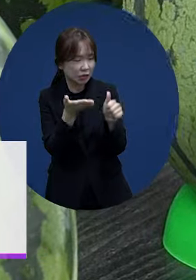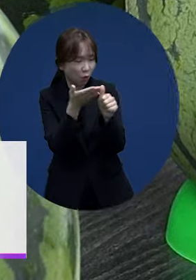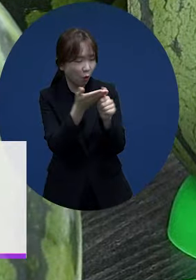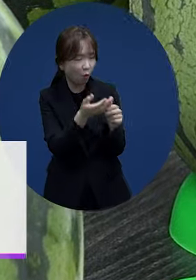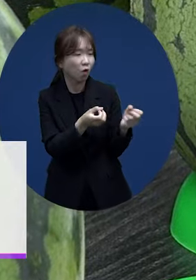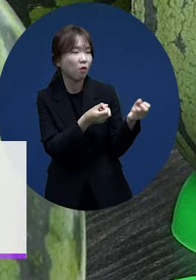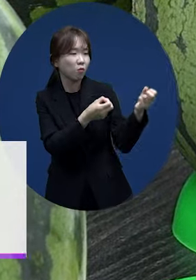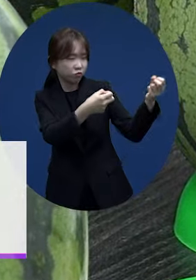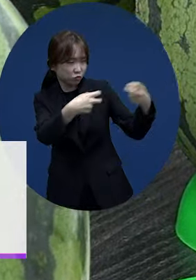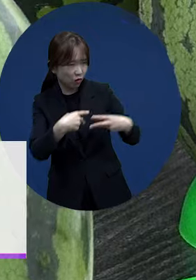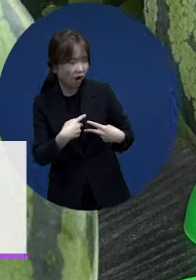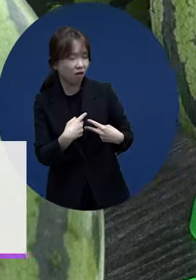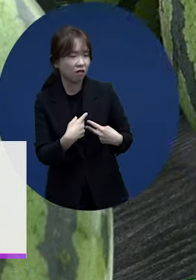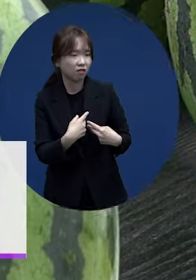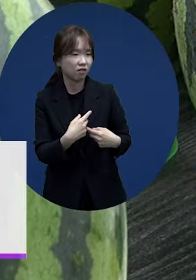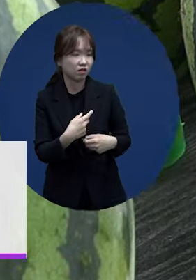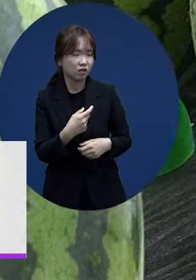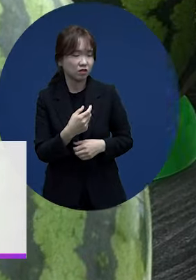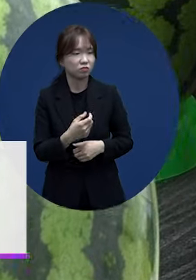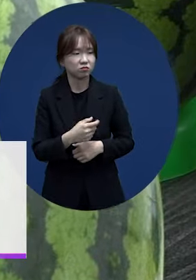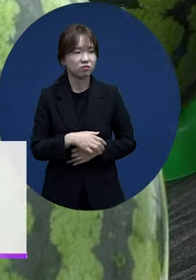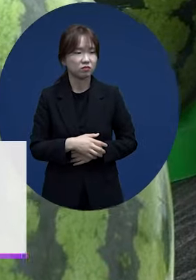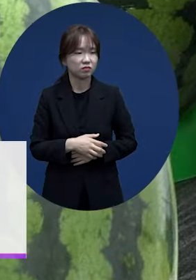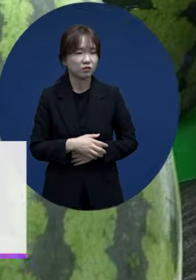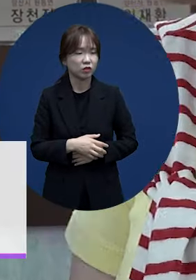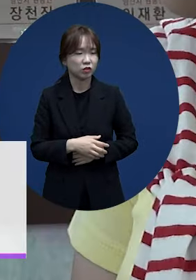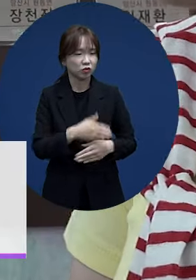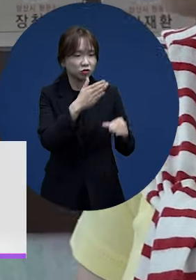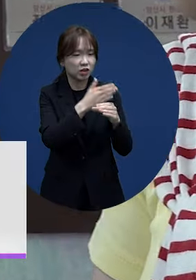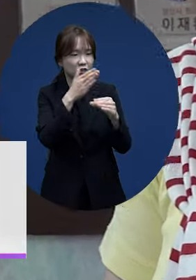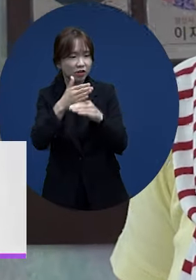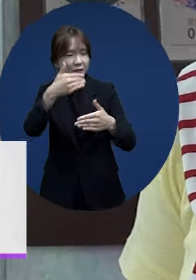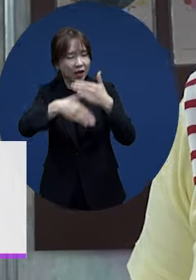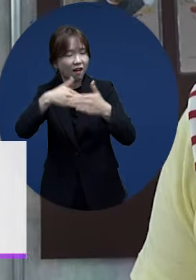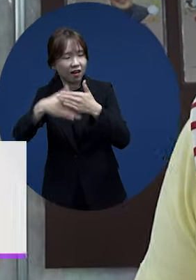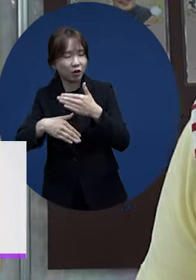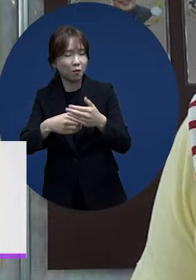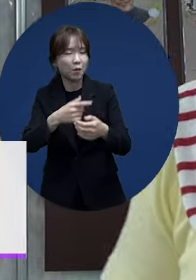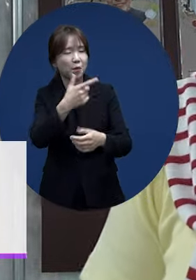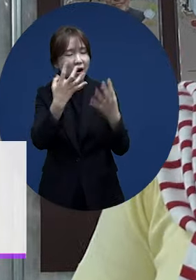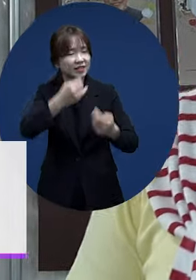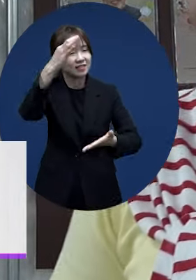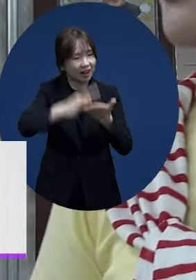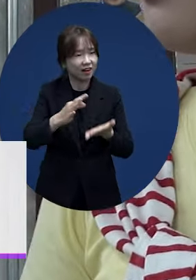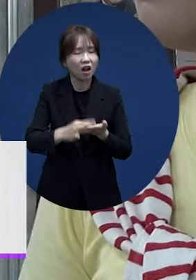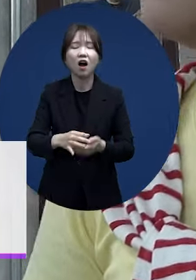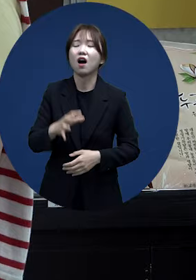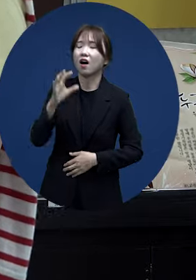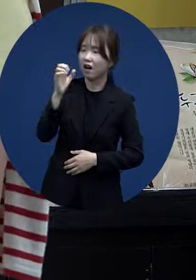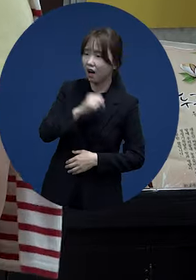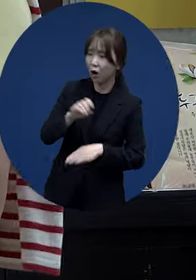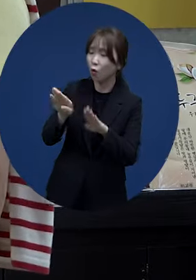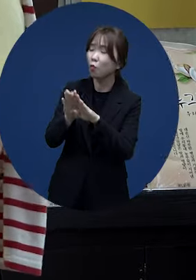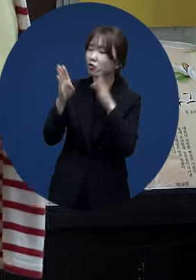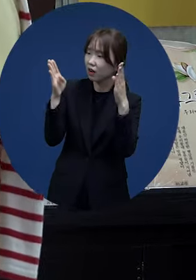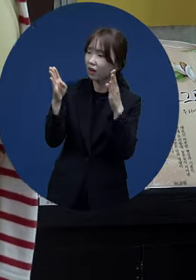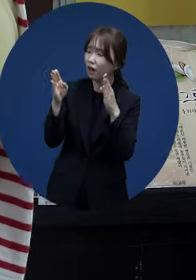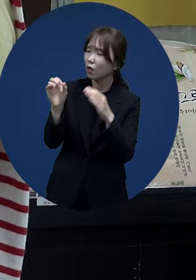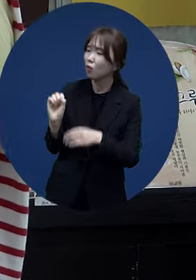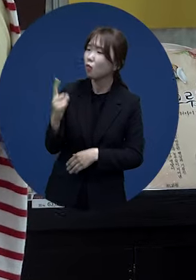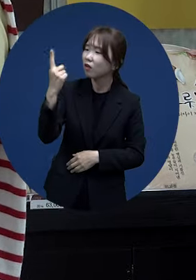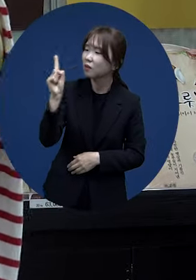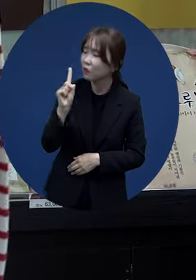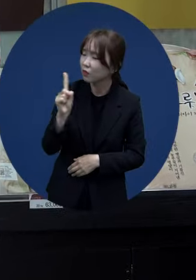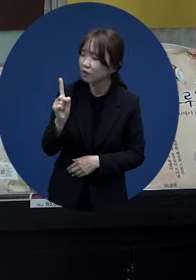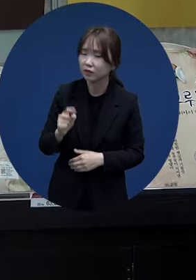생산한 걸 직접 납품하신 거라서 유통 과정이 많이 없어져서 예, 많이 쌉니다. 그렇구나. 여기를 처음